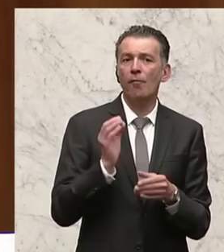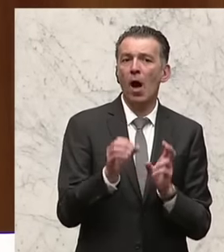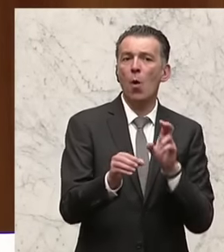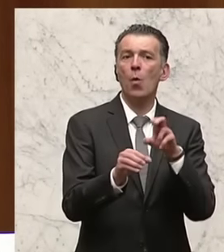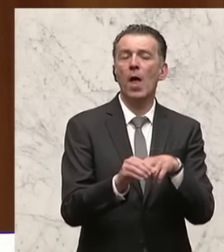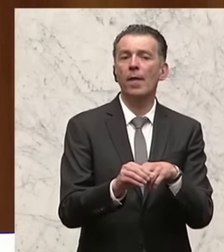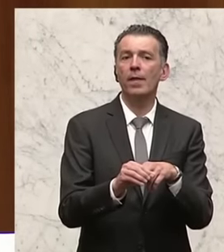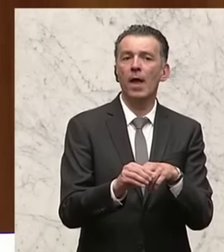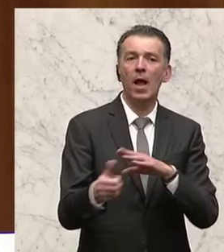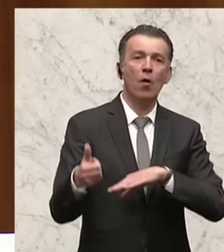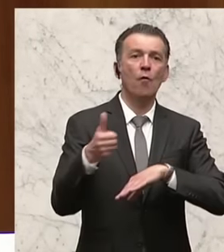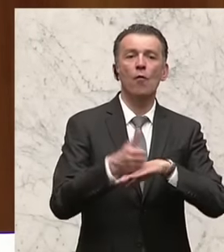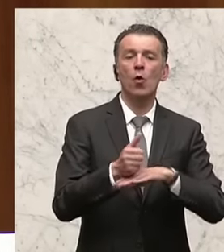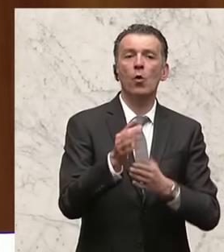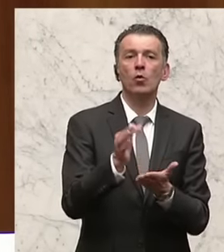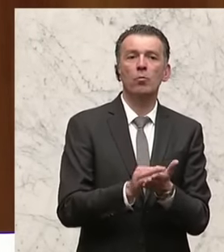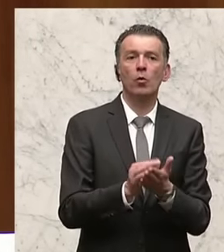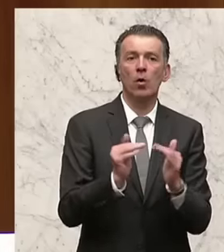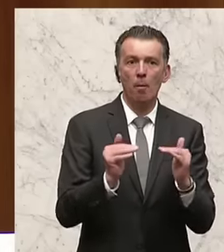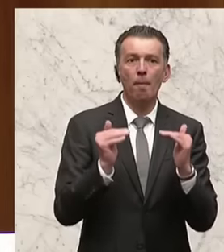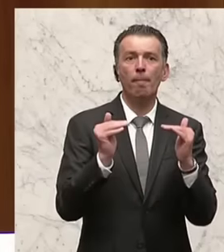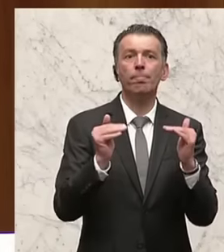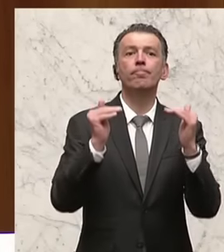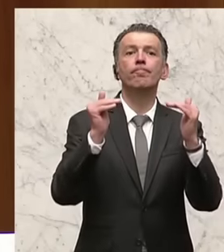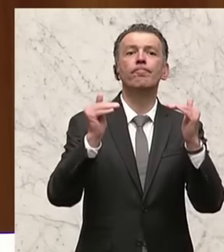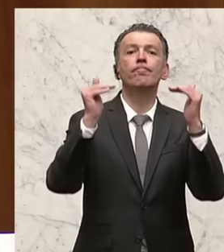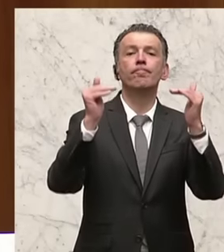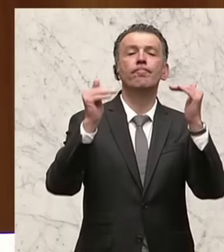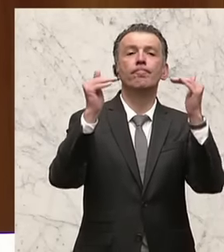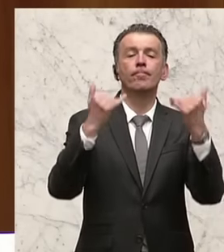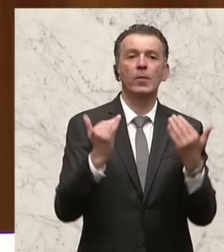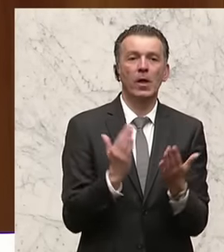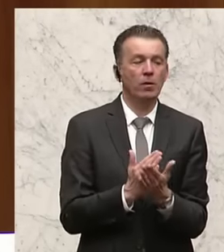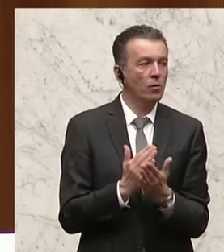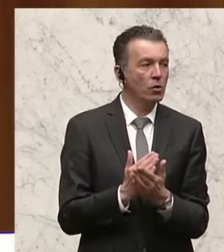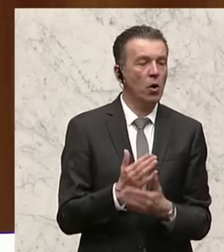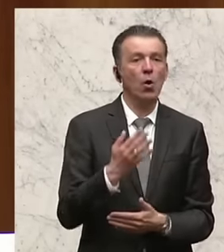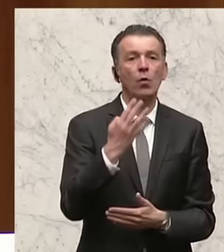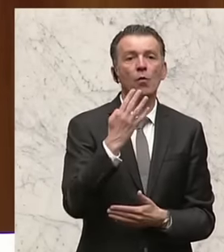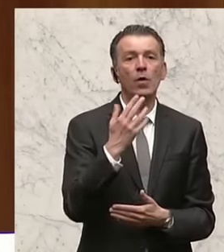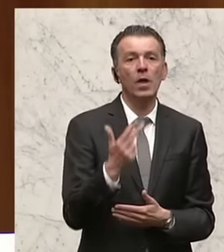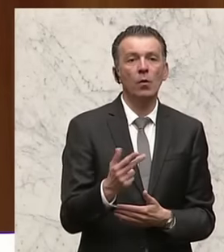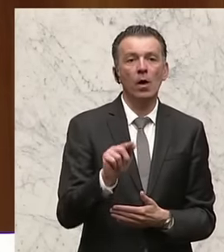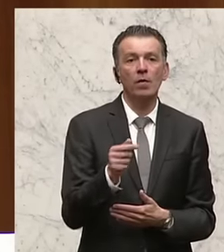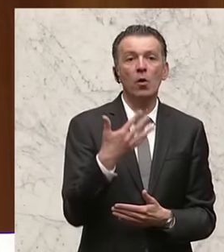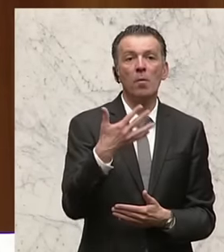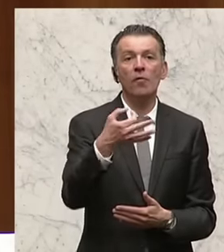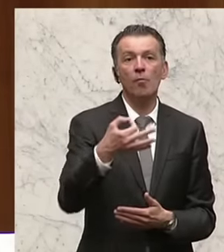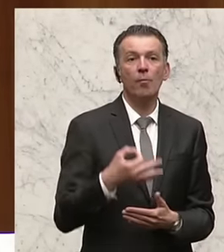Frauen in Führungspositionen ständig steigt. Hier liegen wir mittlerweile bei